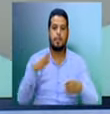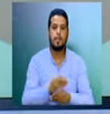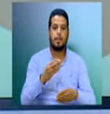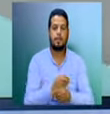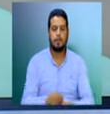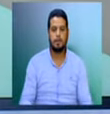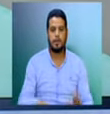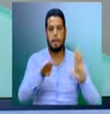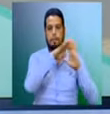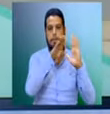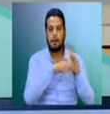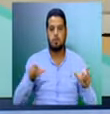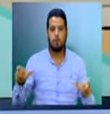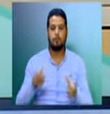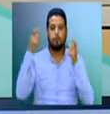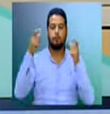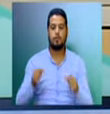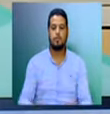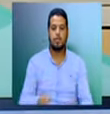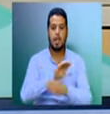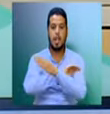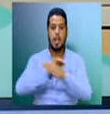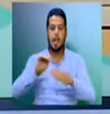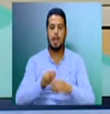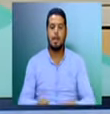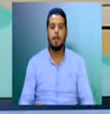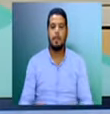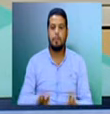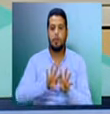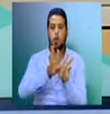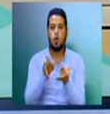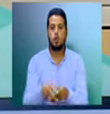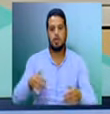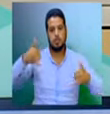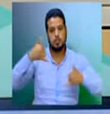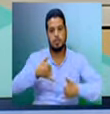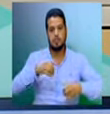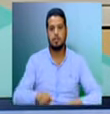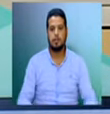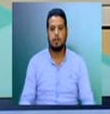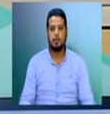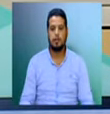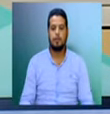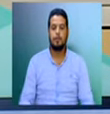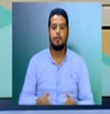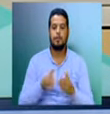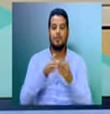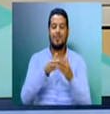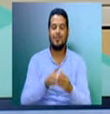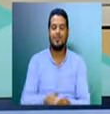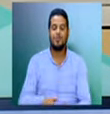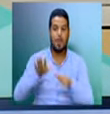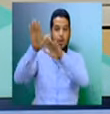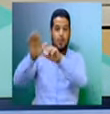فرصة يحقق الأمن والأمان للأسرة الجزائرية، لهذا ندعوكم إلى التصويت